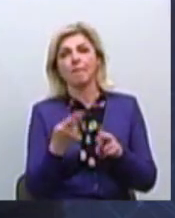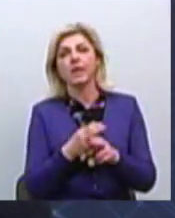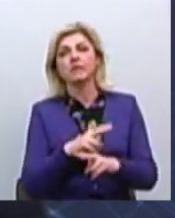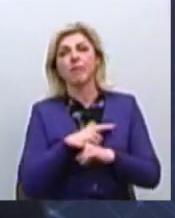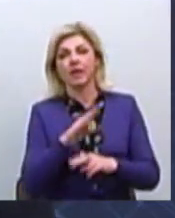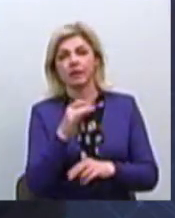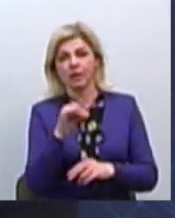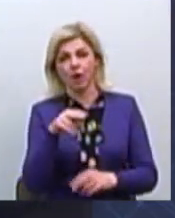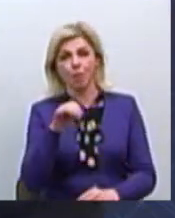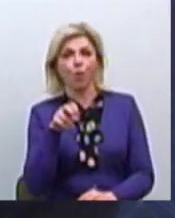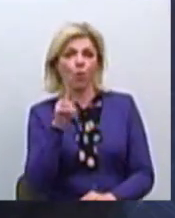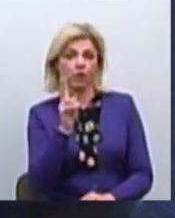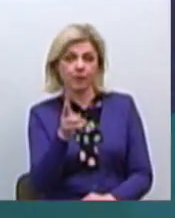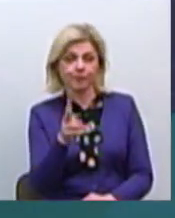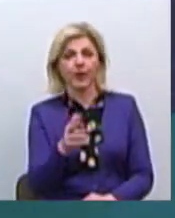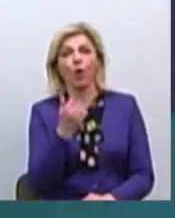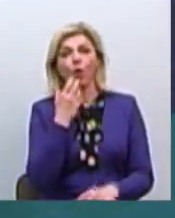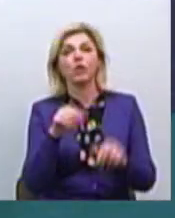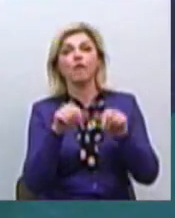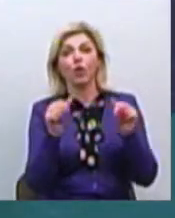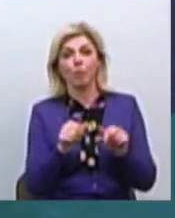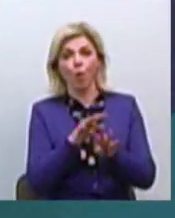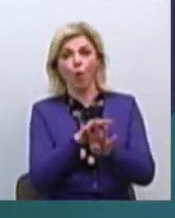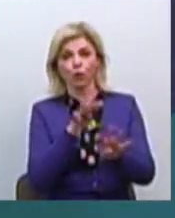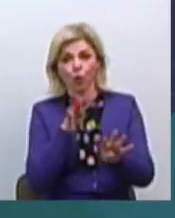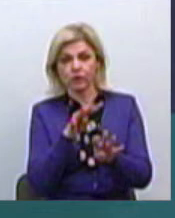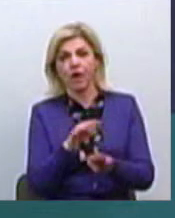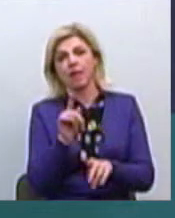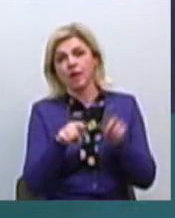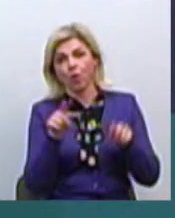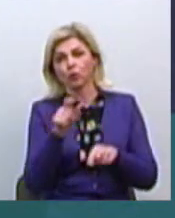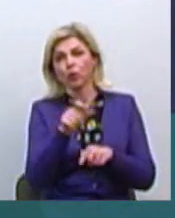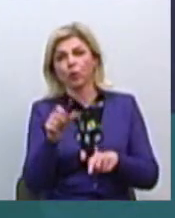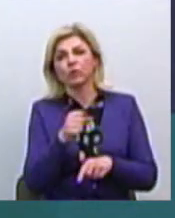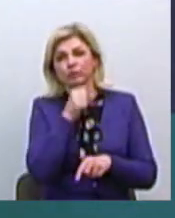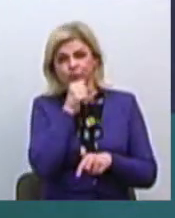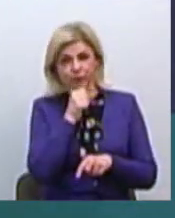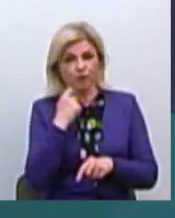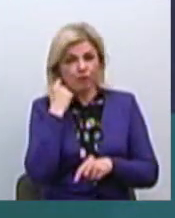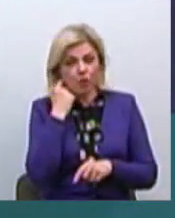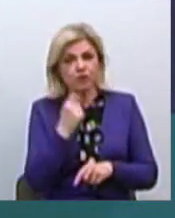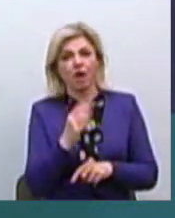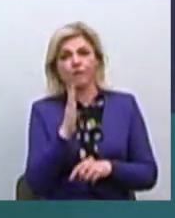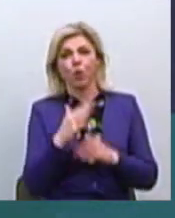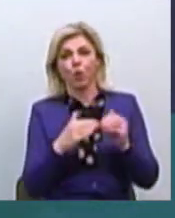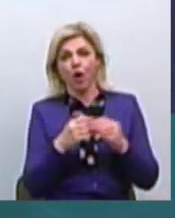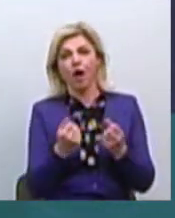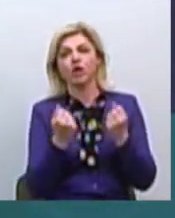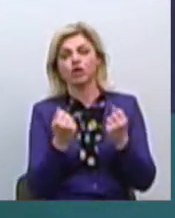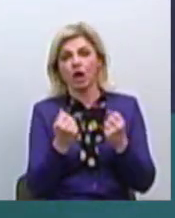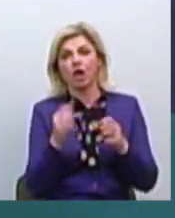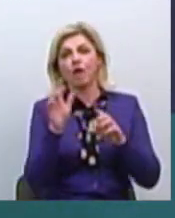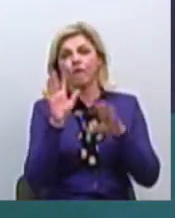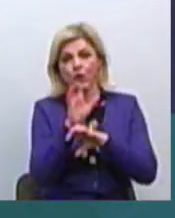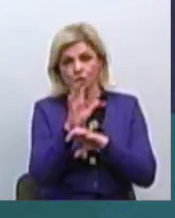полк». Коли формувалась колона, деякі особи похилого віку тримали в руках фотографії